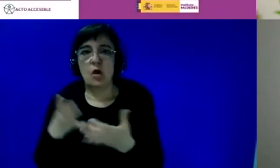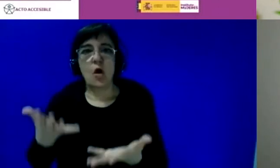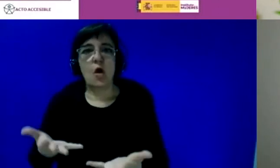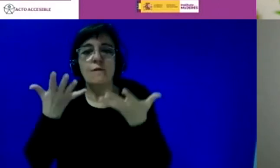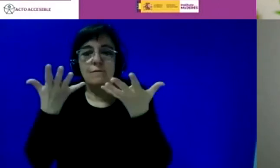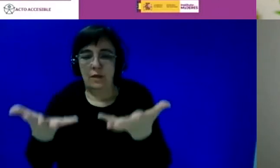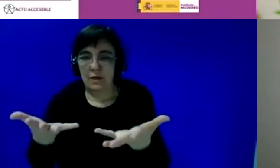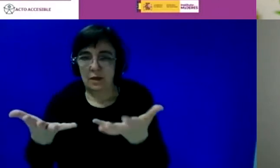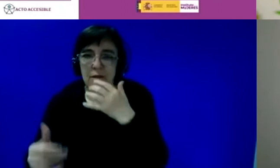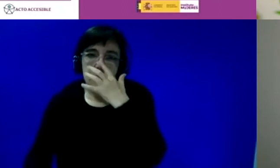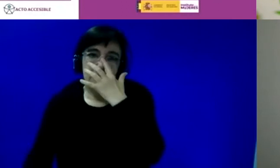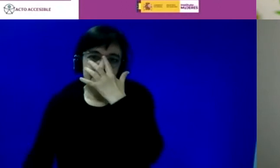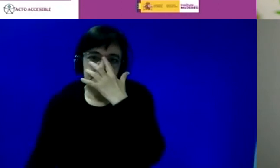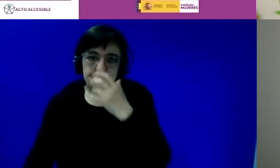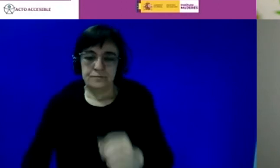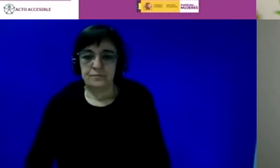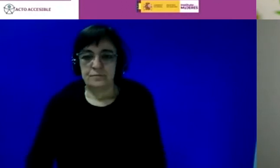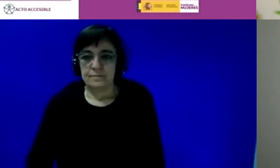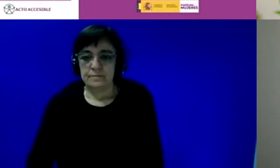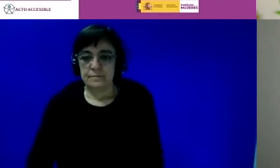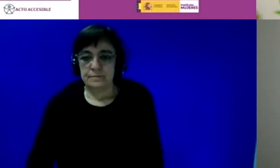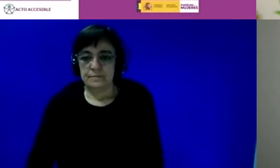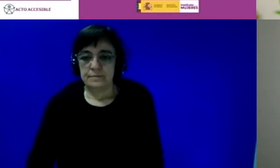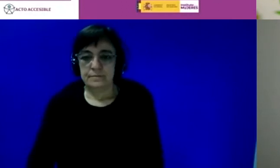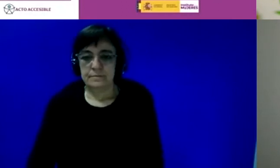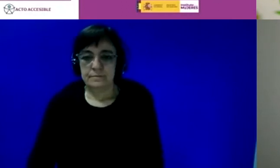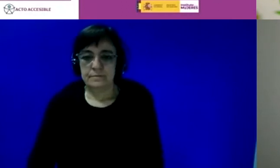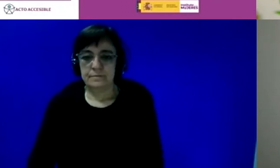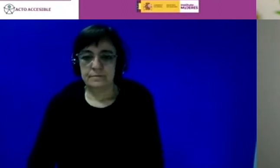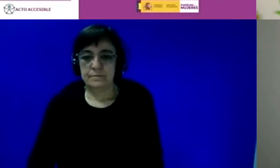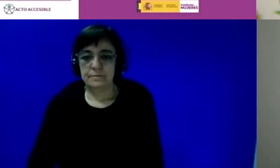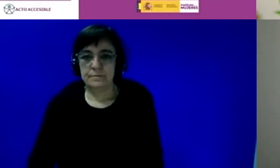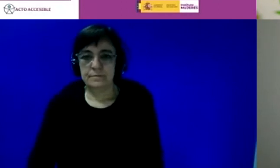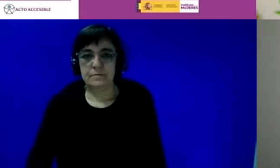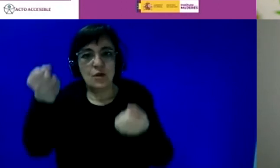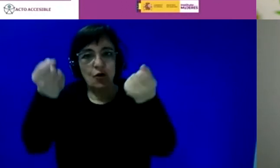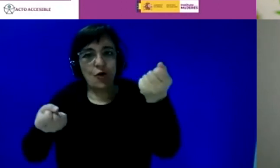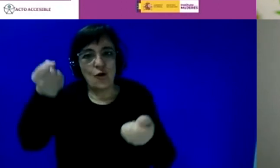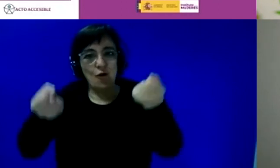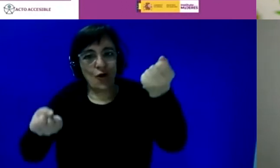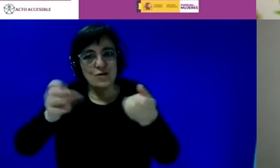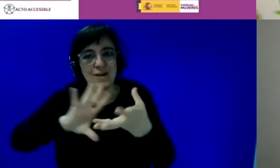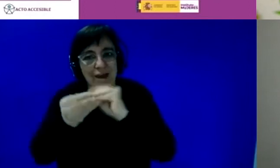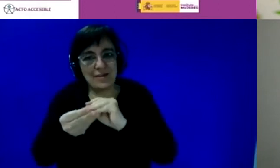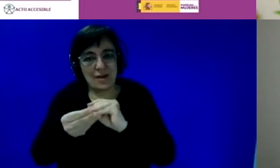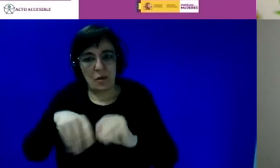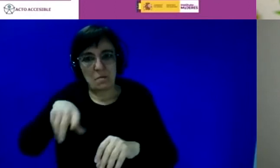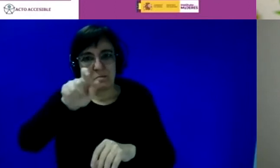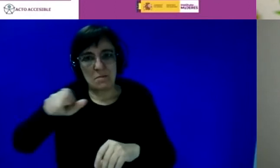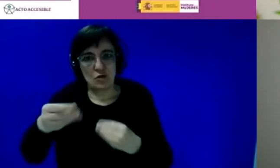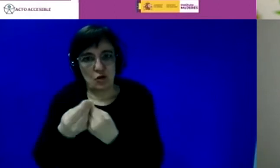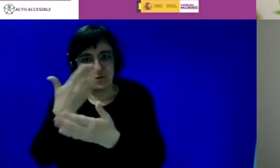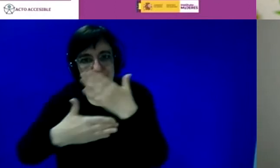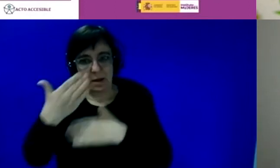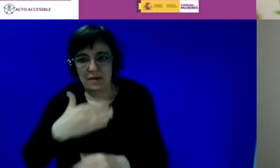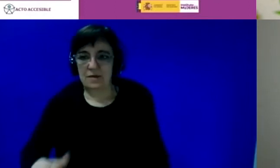the train cars adapted for special needs of people with disabilities. Ви знаєте, ми ніби всередині